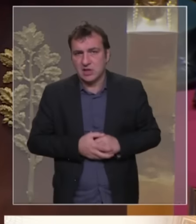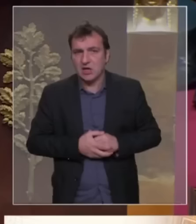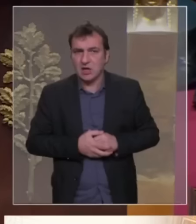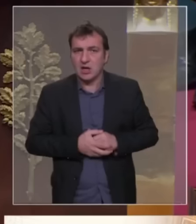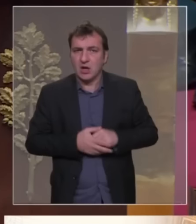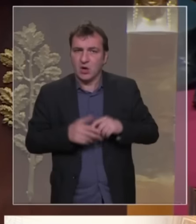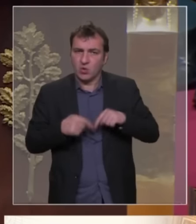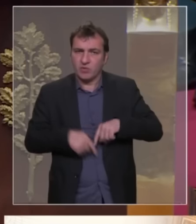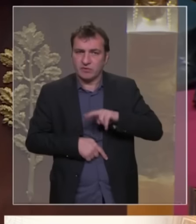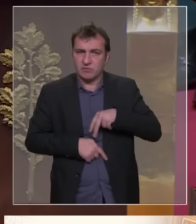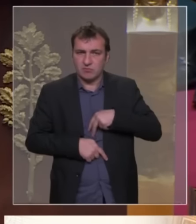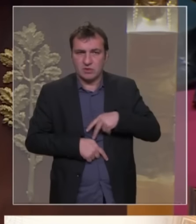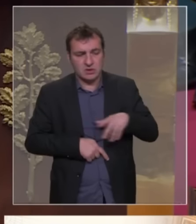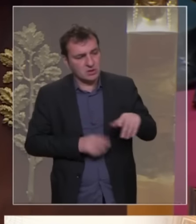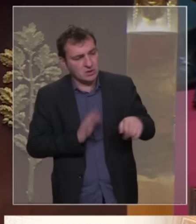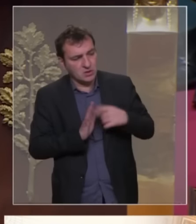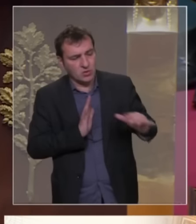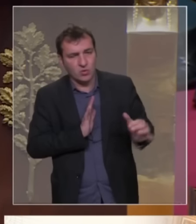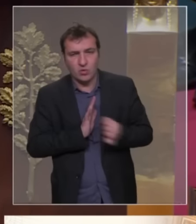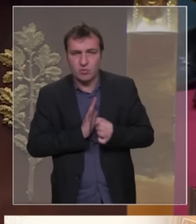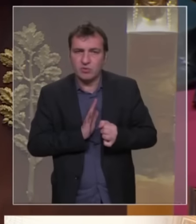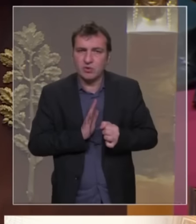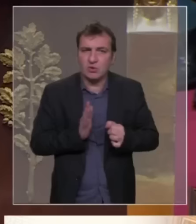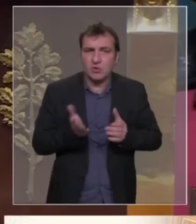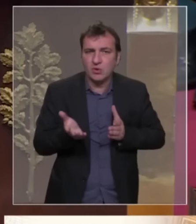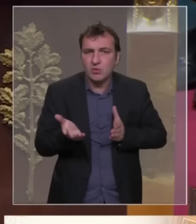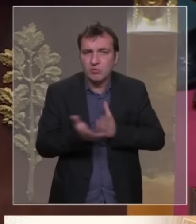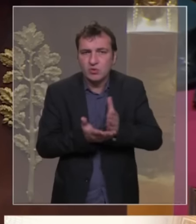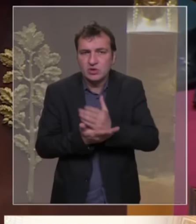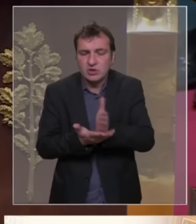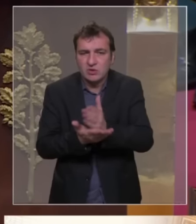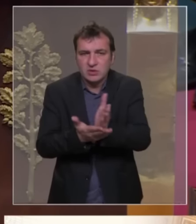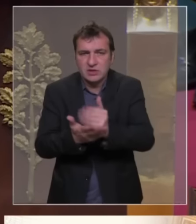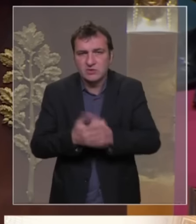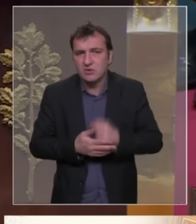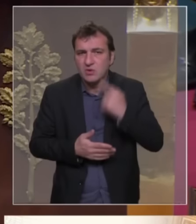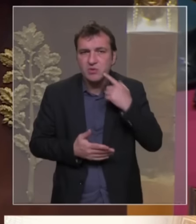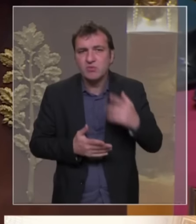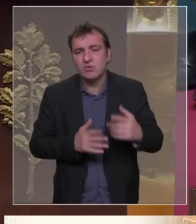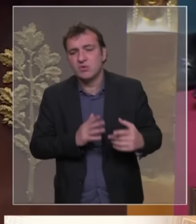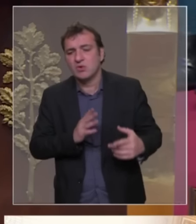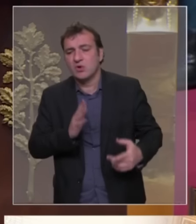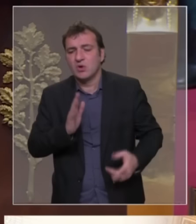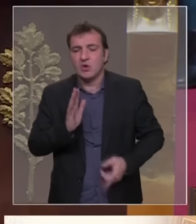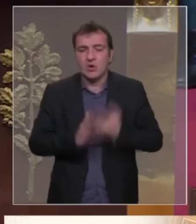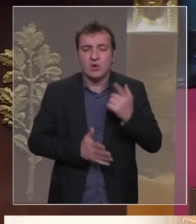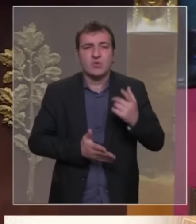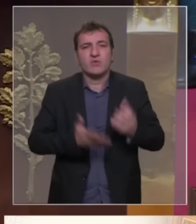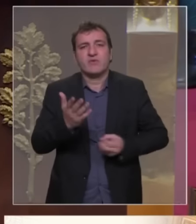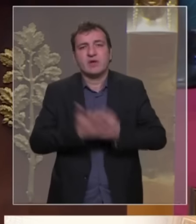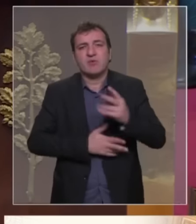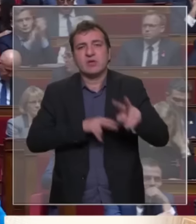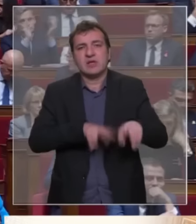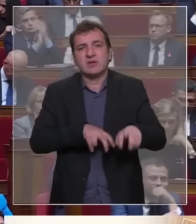d'orientation pour la souveraineté agricole et le renouvellement des générations en agriculture. Nous défendrons ainsi,